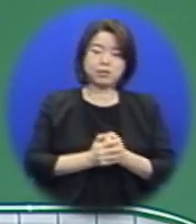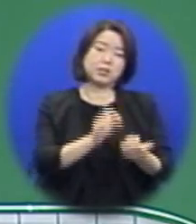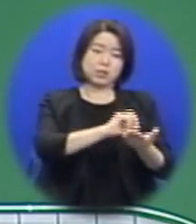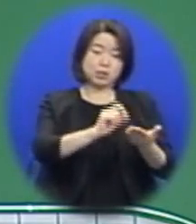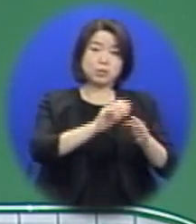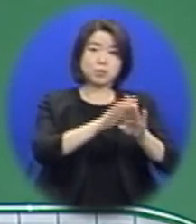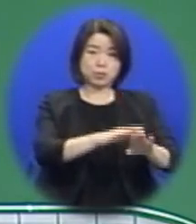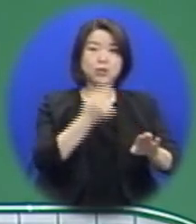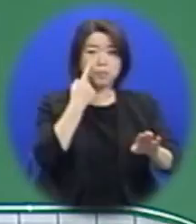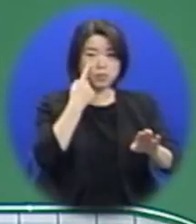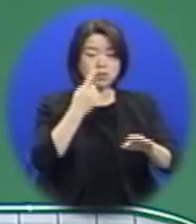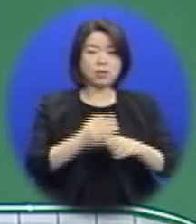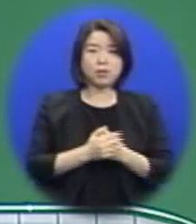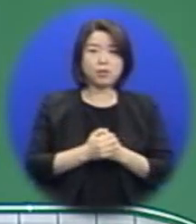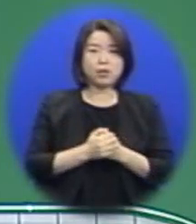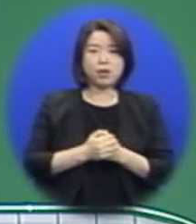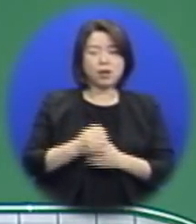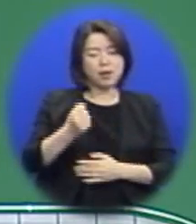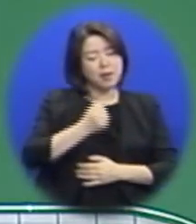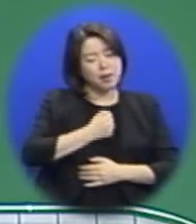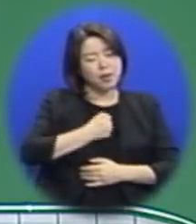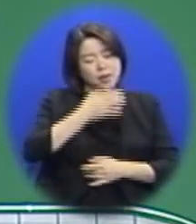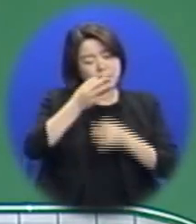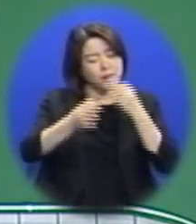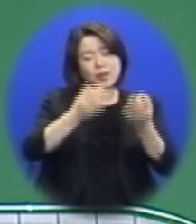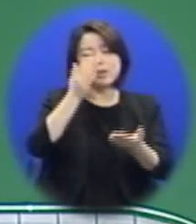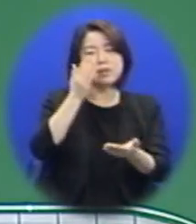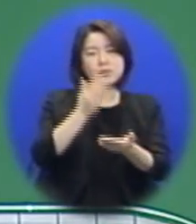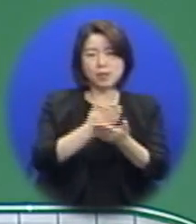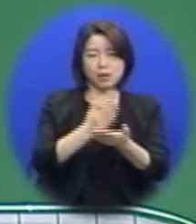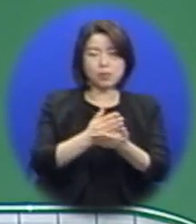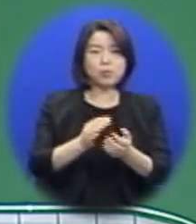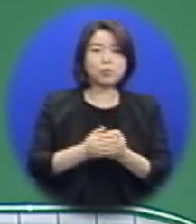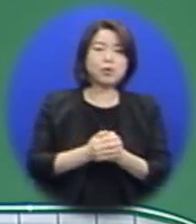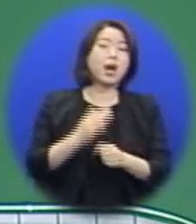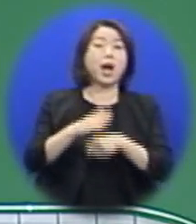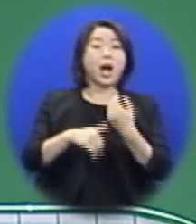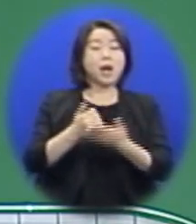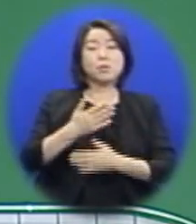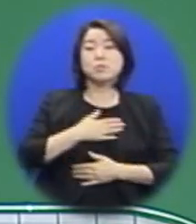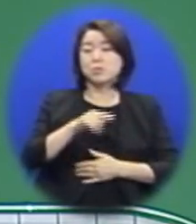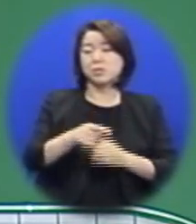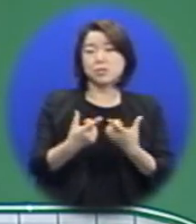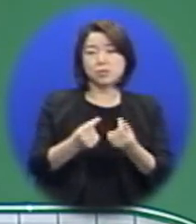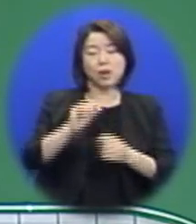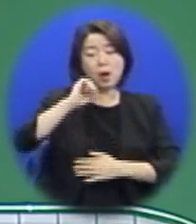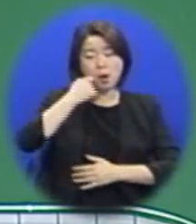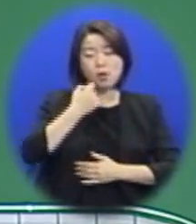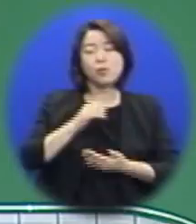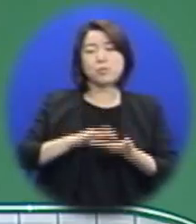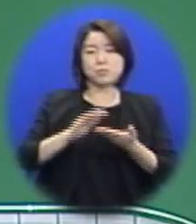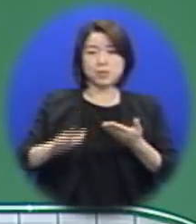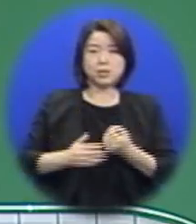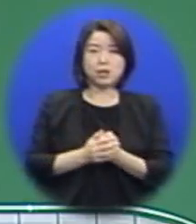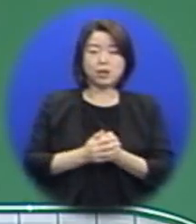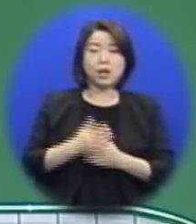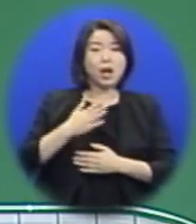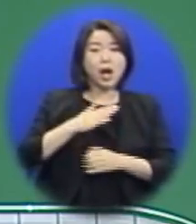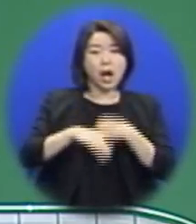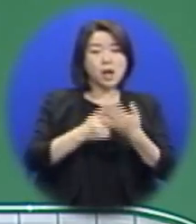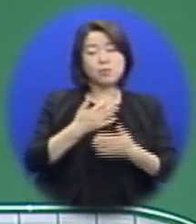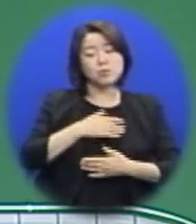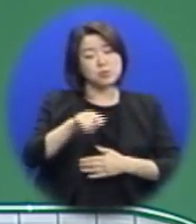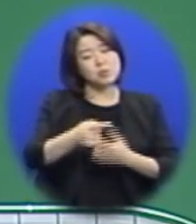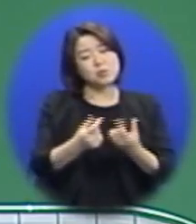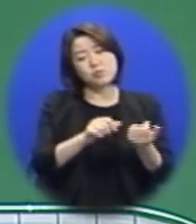기록하세요. 탄식만 하지 말고 하나님 저 이렇게 어렵습니다. 하나님 저 지금 이렇게 죽을 것